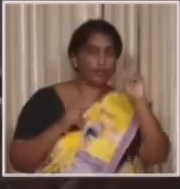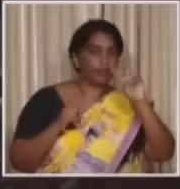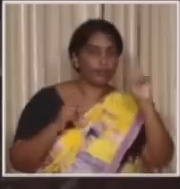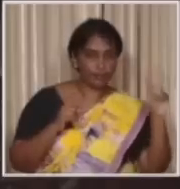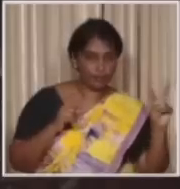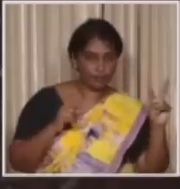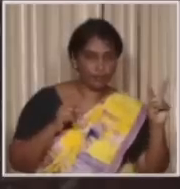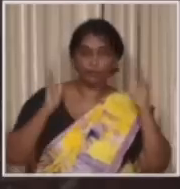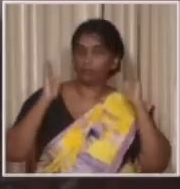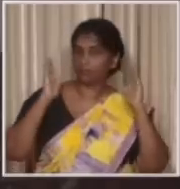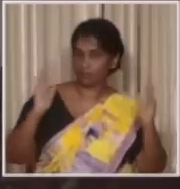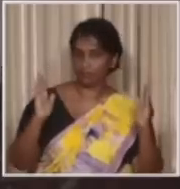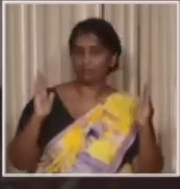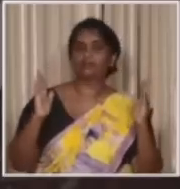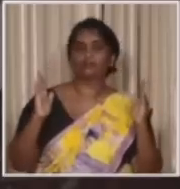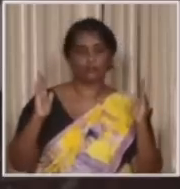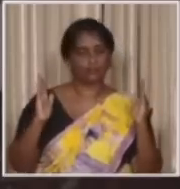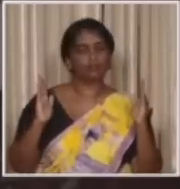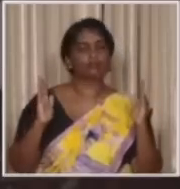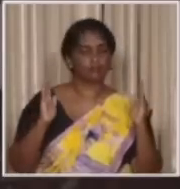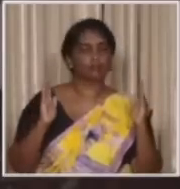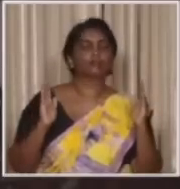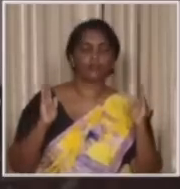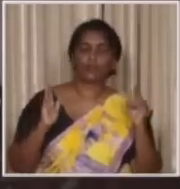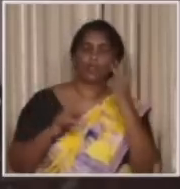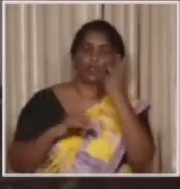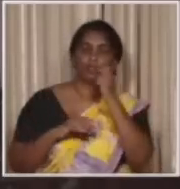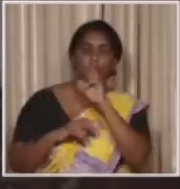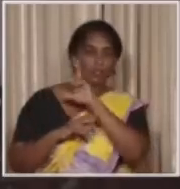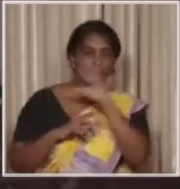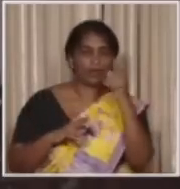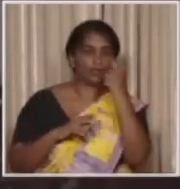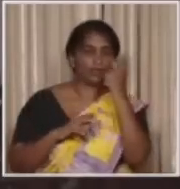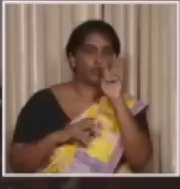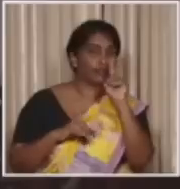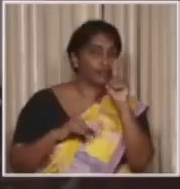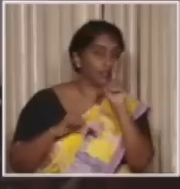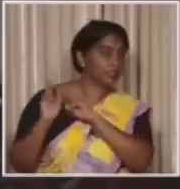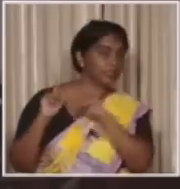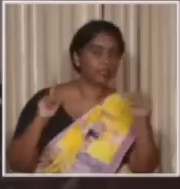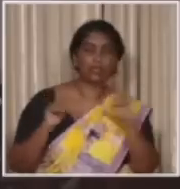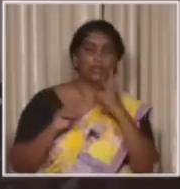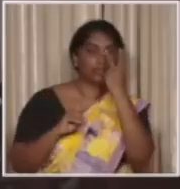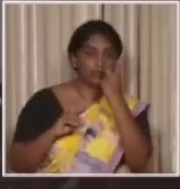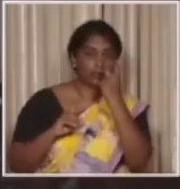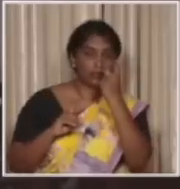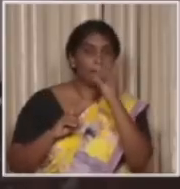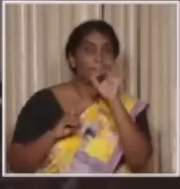2019-2022 කලාපයක් විදියට එකට ගන්න ඕන. 2018-2021 විතරක් නෙමෙයි